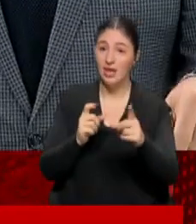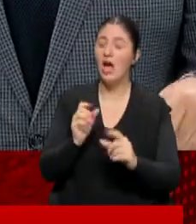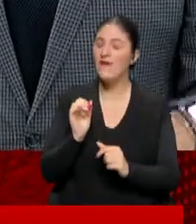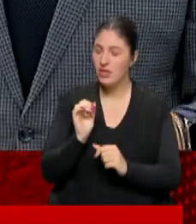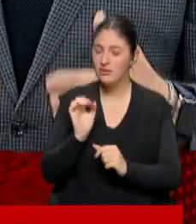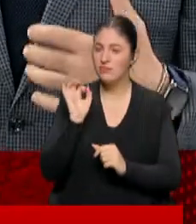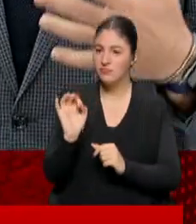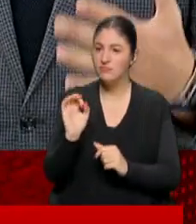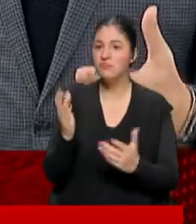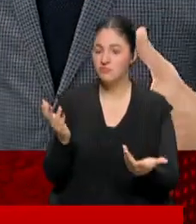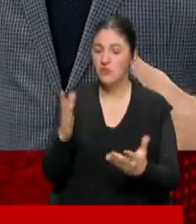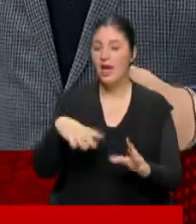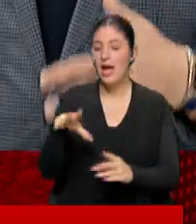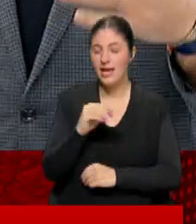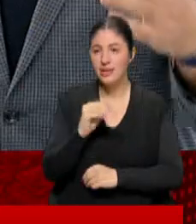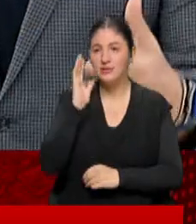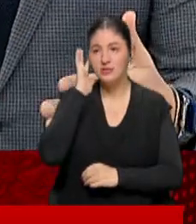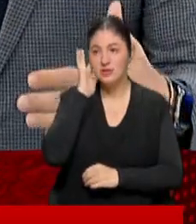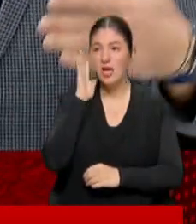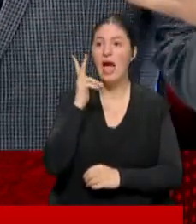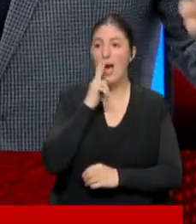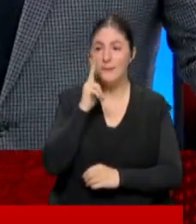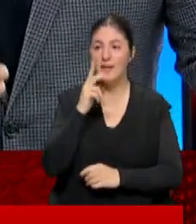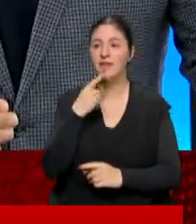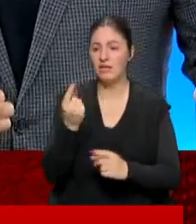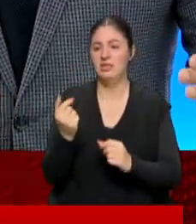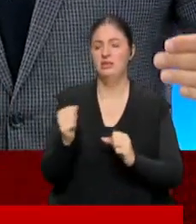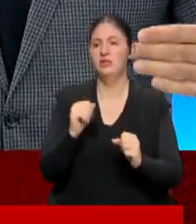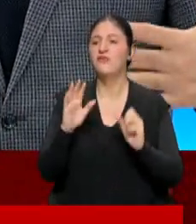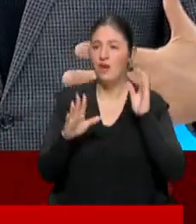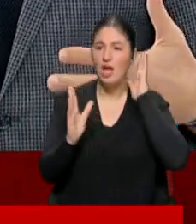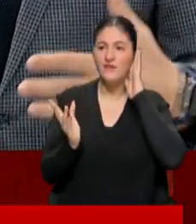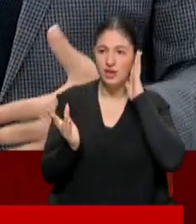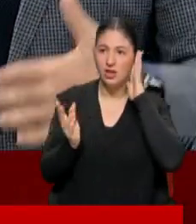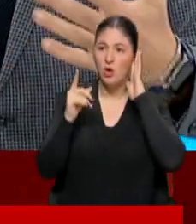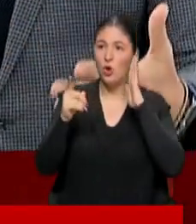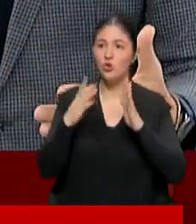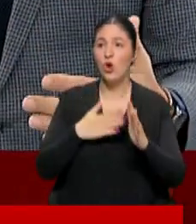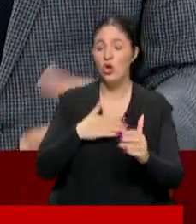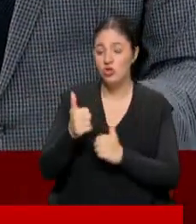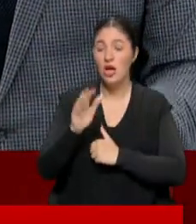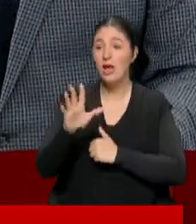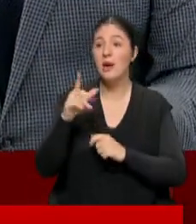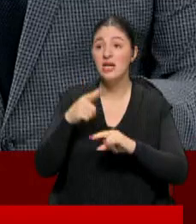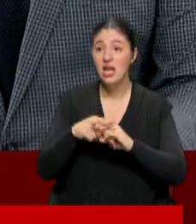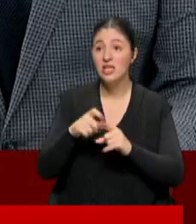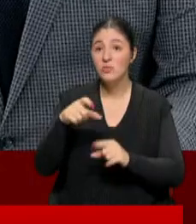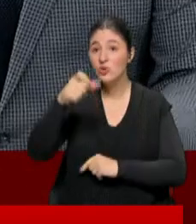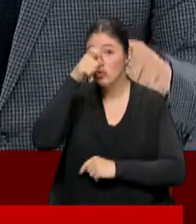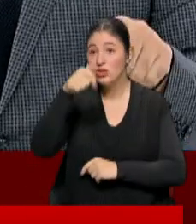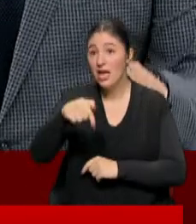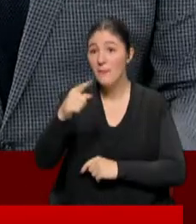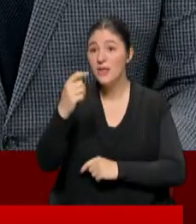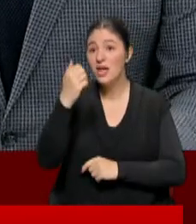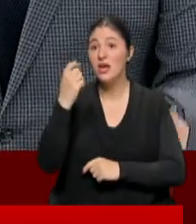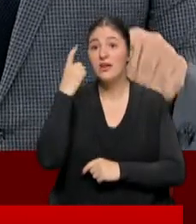Evet Hani herkes Ermeni diye şey yaptı yani onu öne çıkar ama hing bu ülkenin